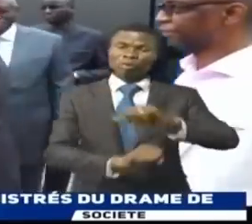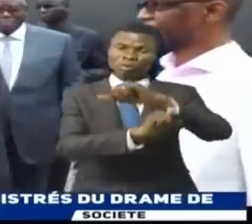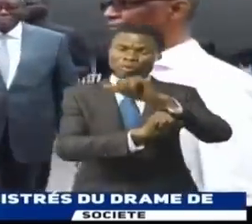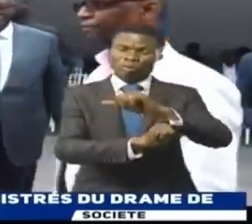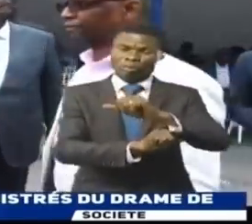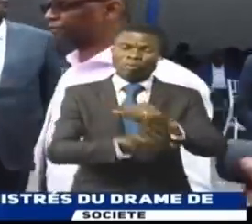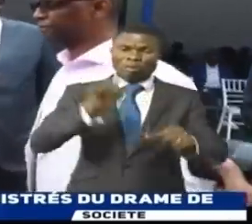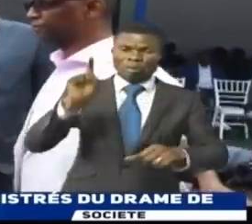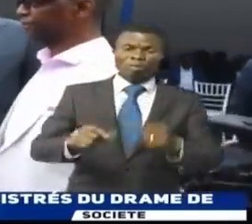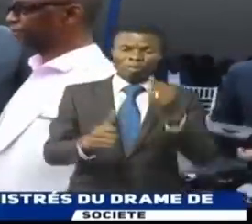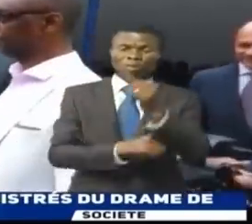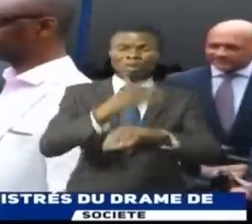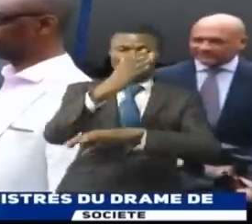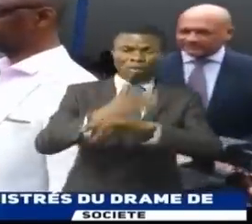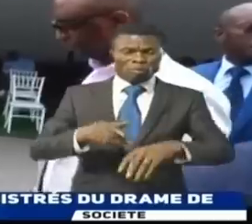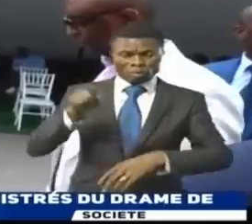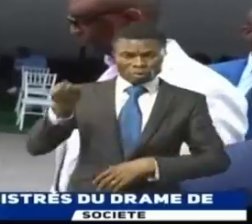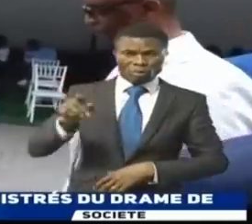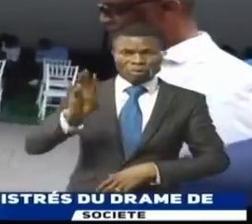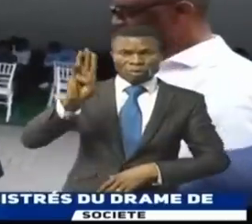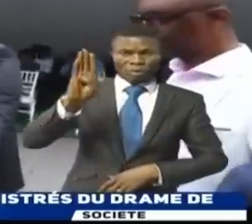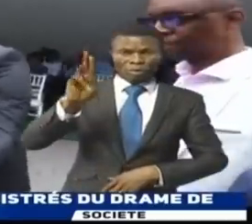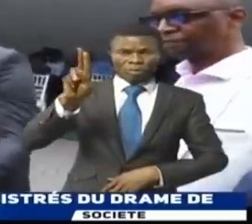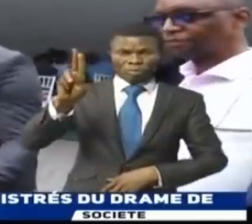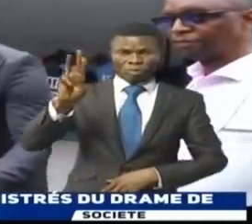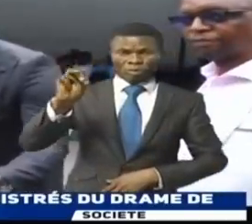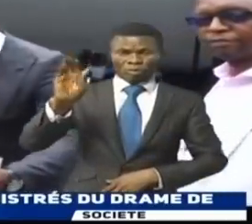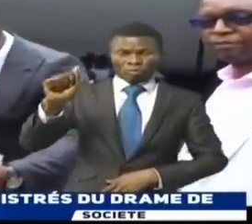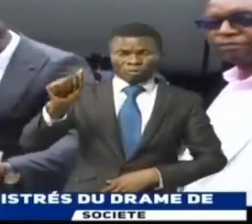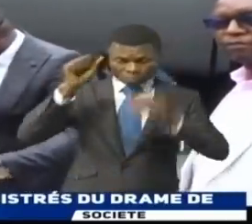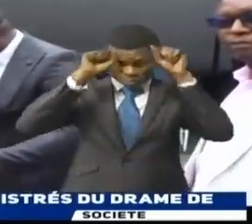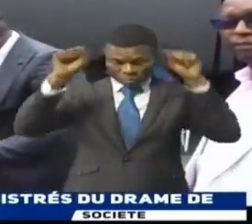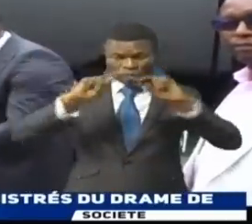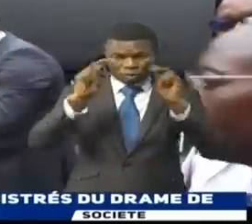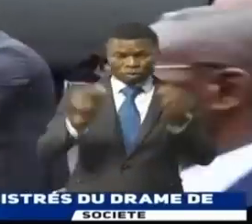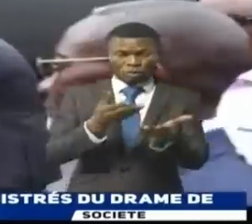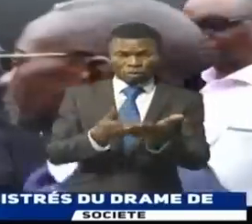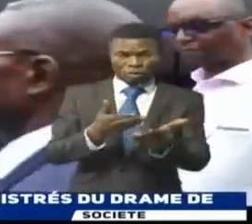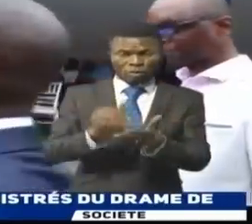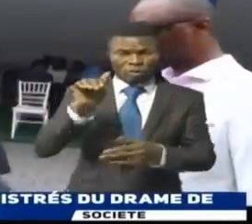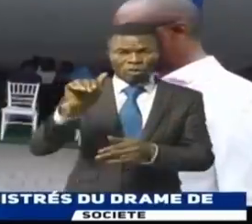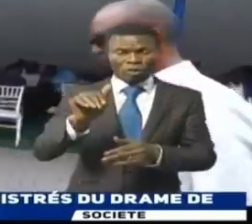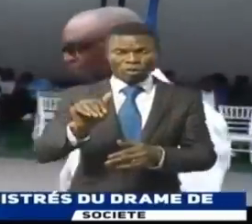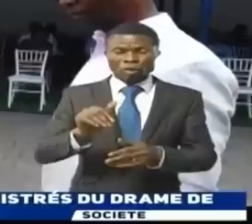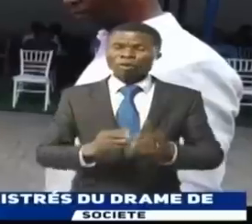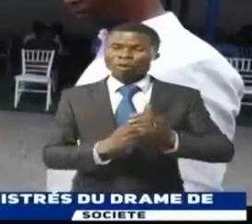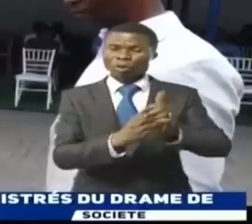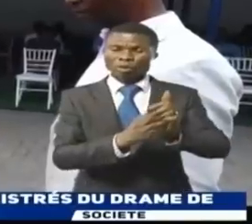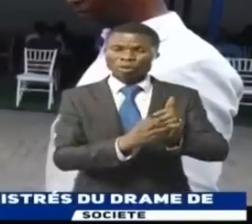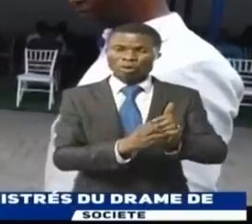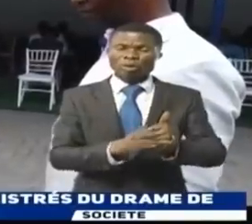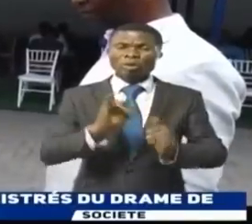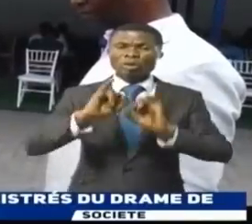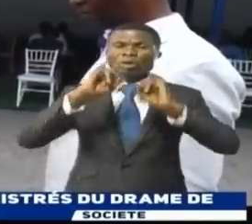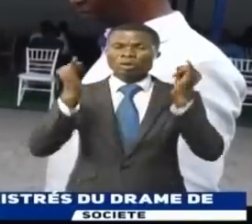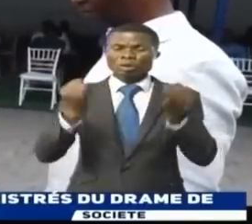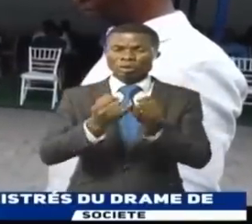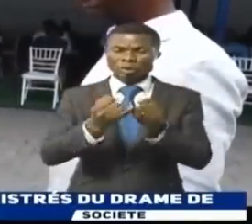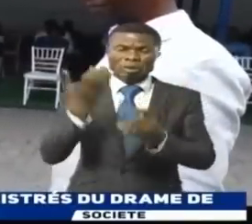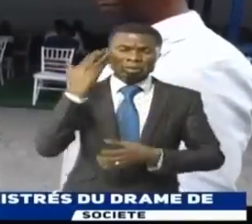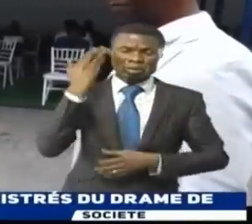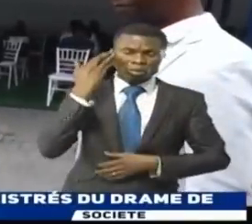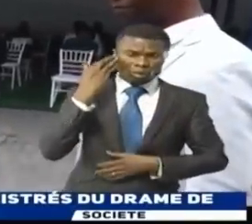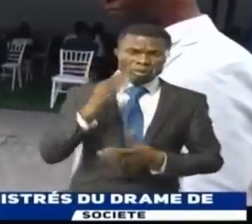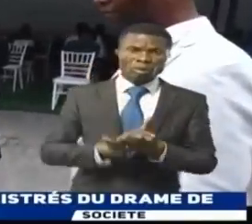aux besoins des sinistrés des Bumba. C'est le président du GPDPP et directeur manager d'Engen RDC, Charles